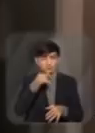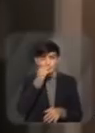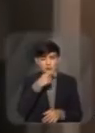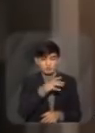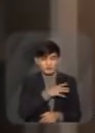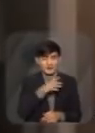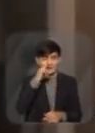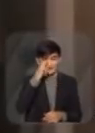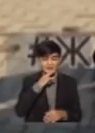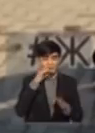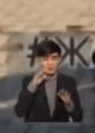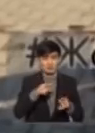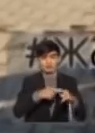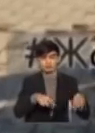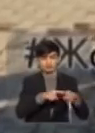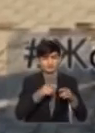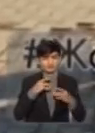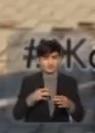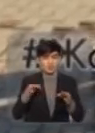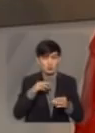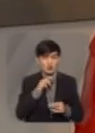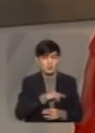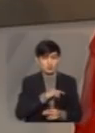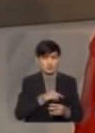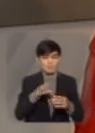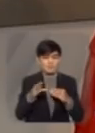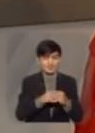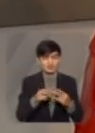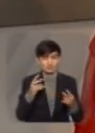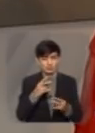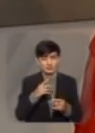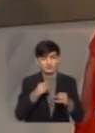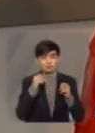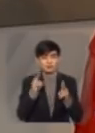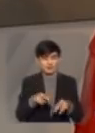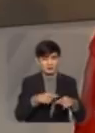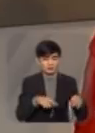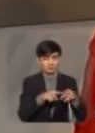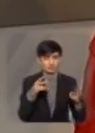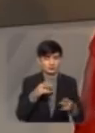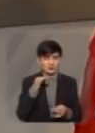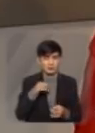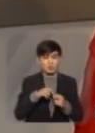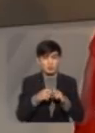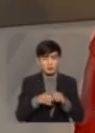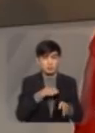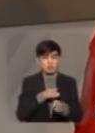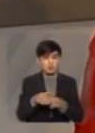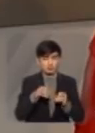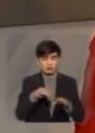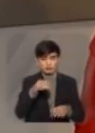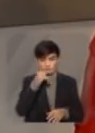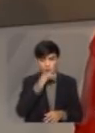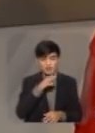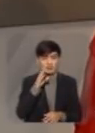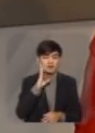агрессорлармен жұмыс істейтін орталық керек деген пікірде. Бұл проблеманы толығымен шешпейді, өйткені әйелдер 5-6 айдан